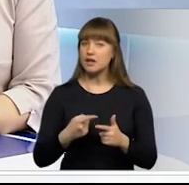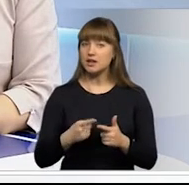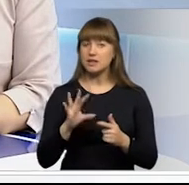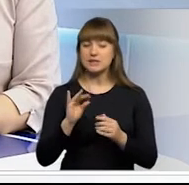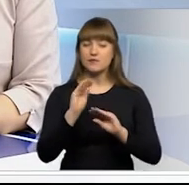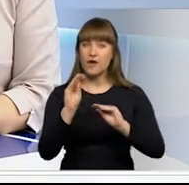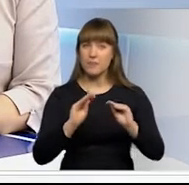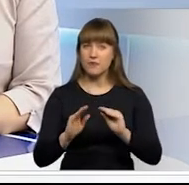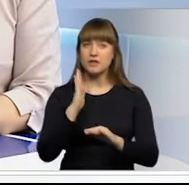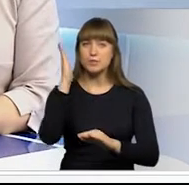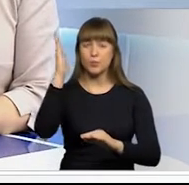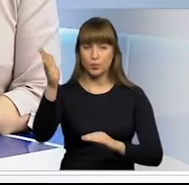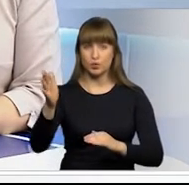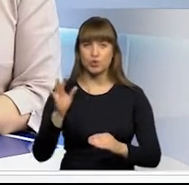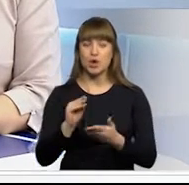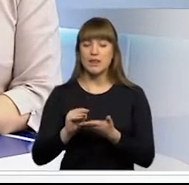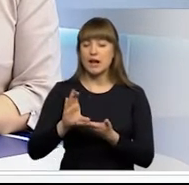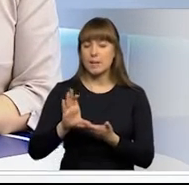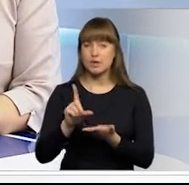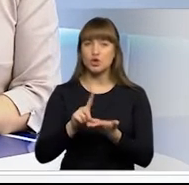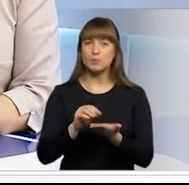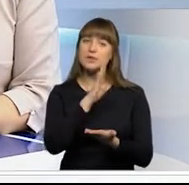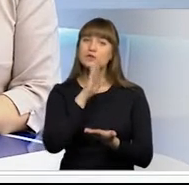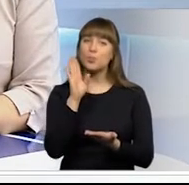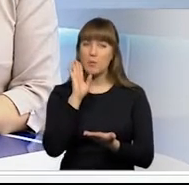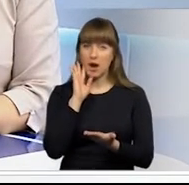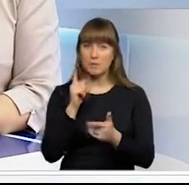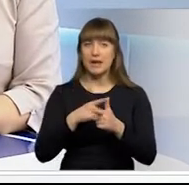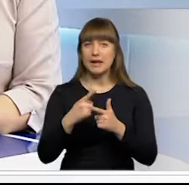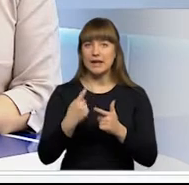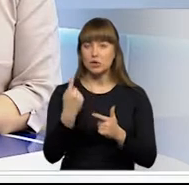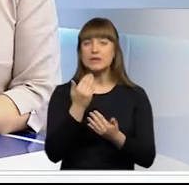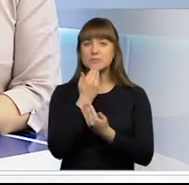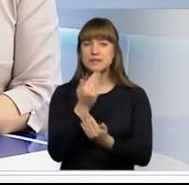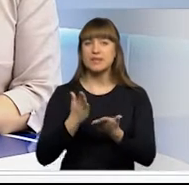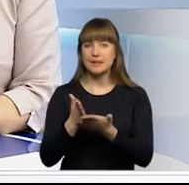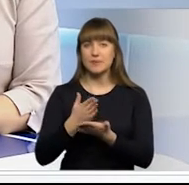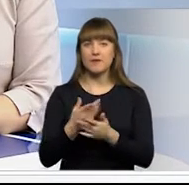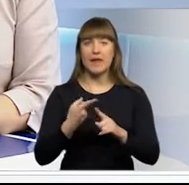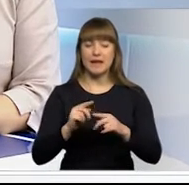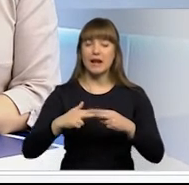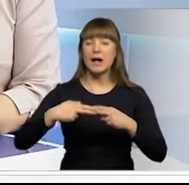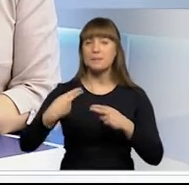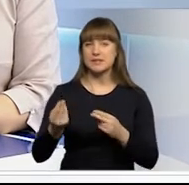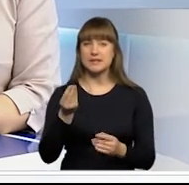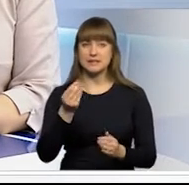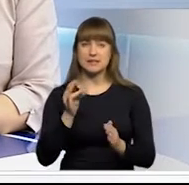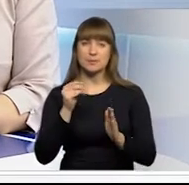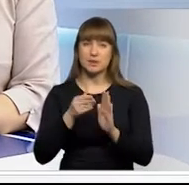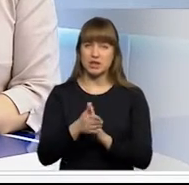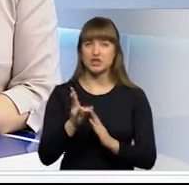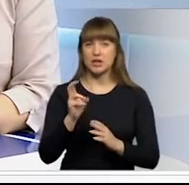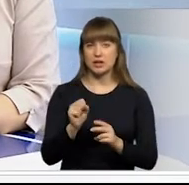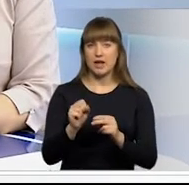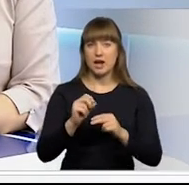сформировать будущую накопительную пенсию мамы. И одно из последних направлений – это компенсация затрат, потраченных на